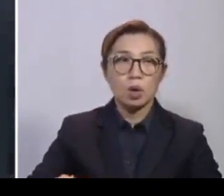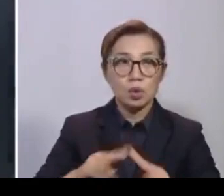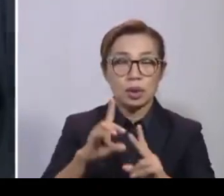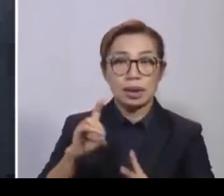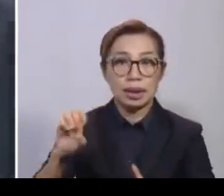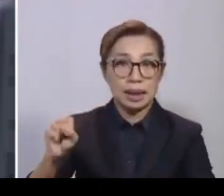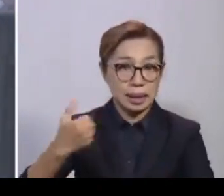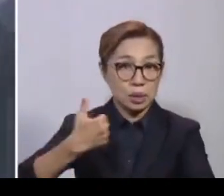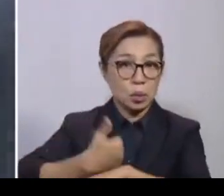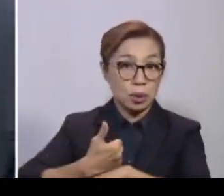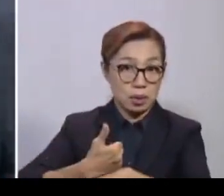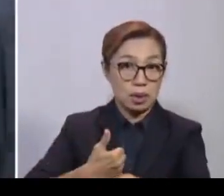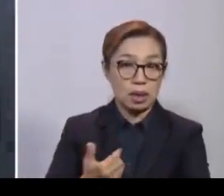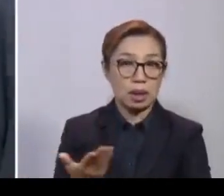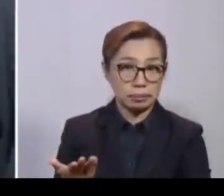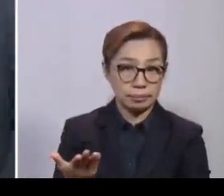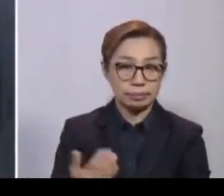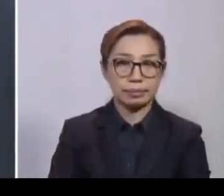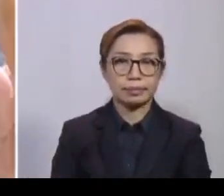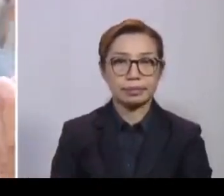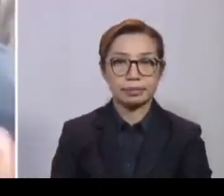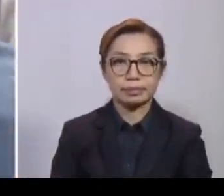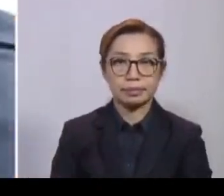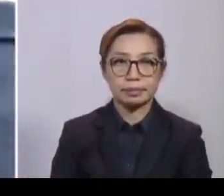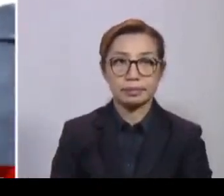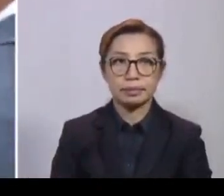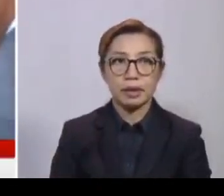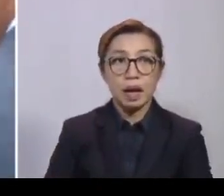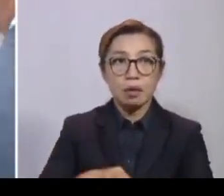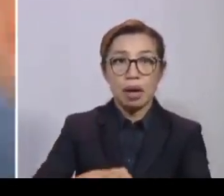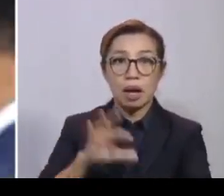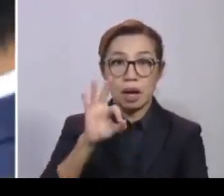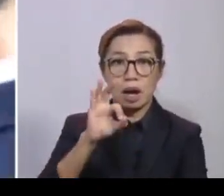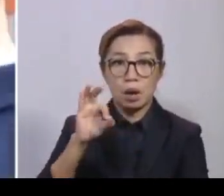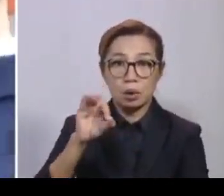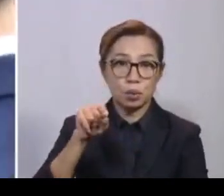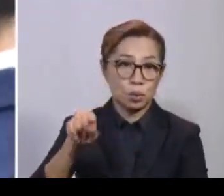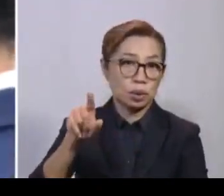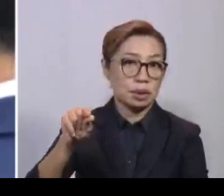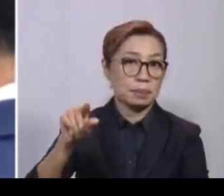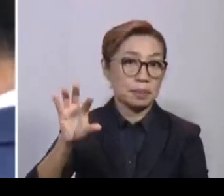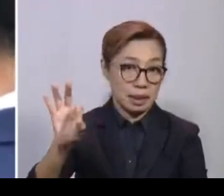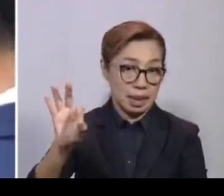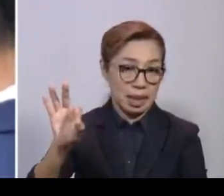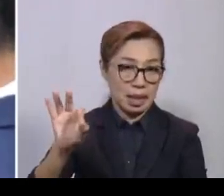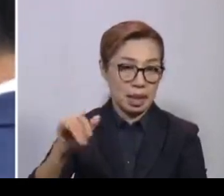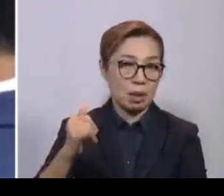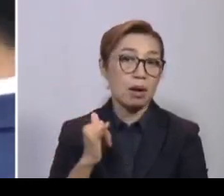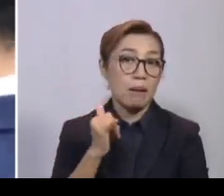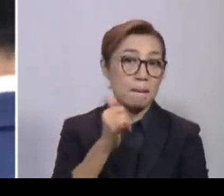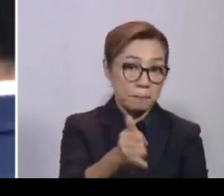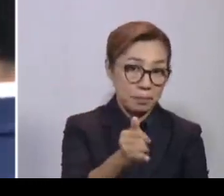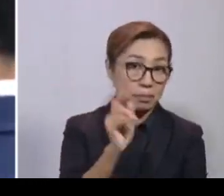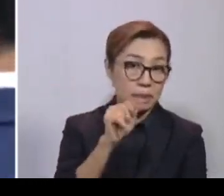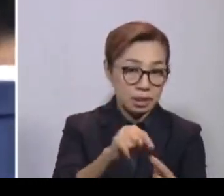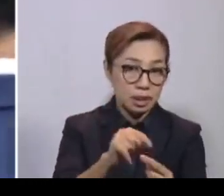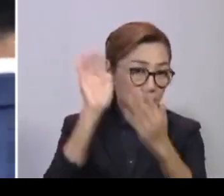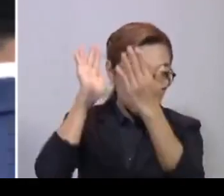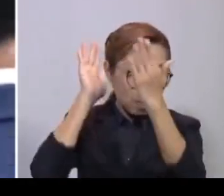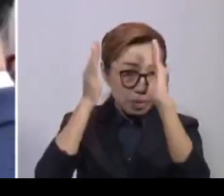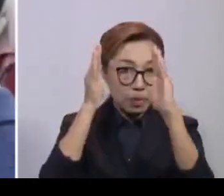เพื่อเศรษฐกิจและสังคมหรือว่า desวันนี้ถือฤกษ์ 9นาฬิกา29นาทีสักการะพระ